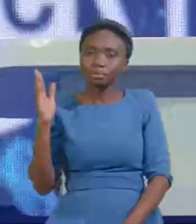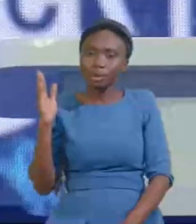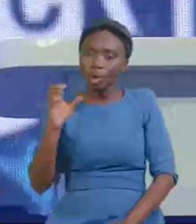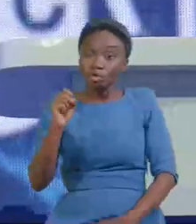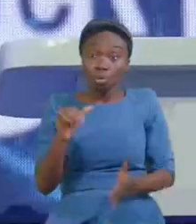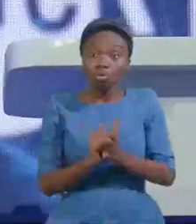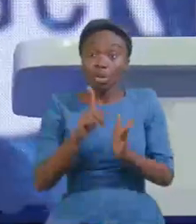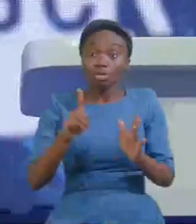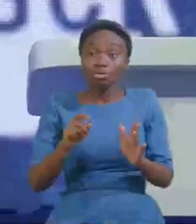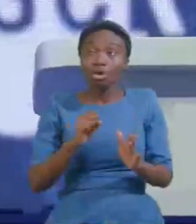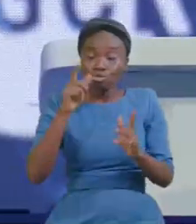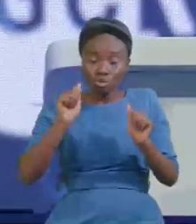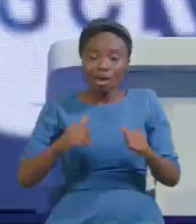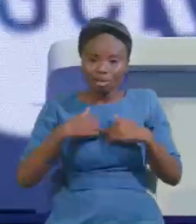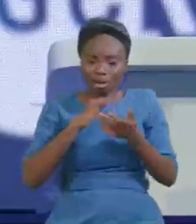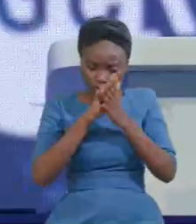pour venir dans le royaume de Dieu,